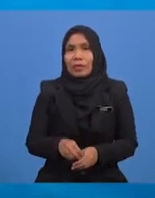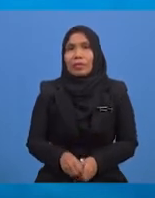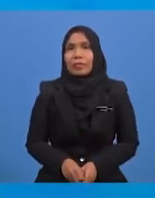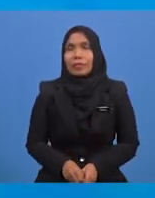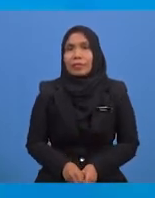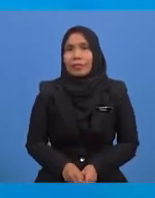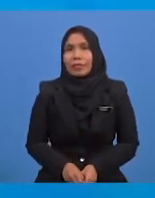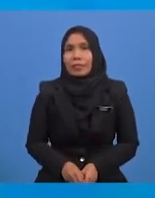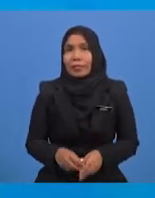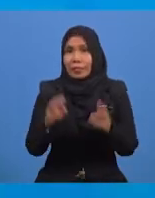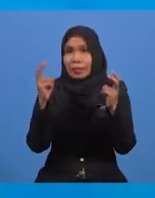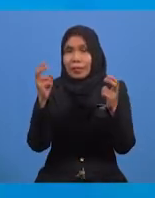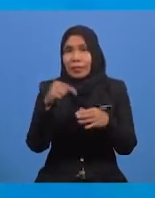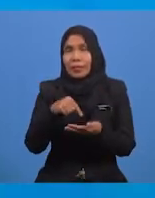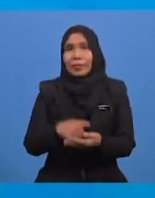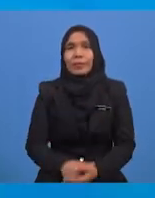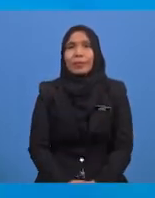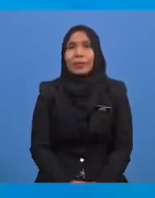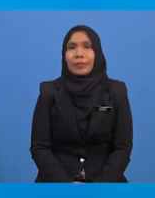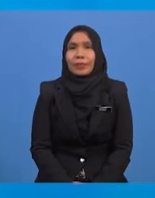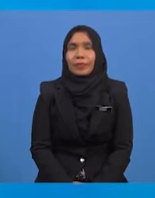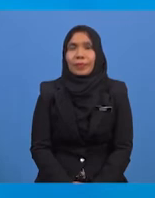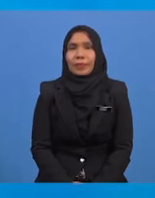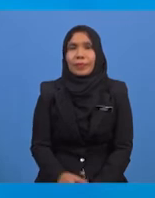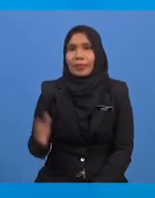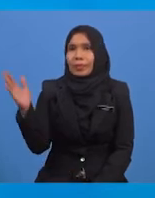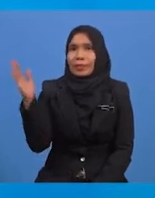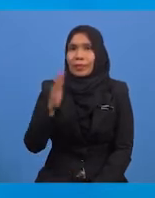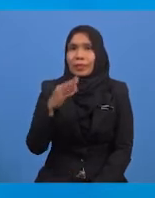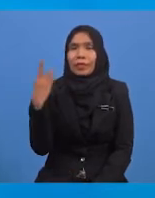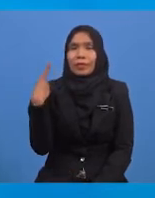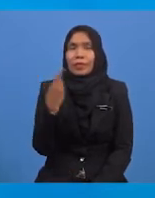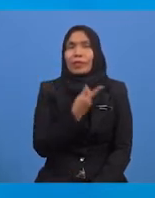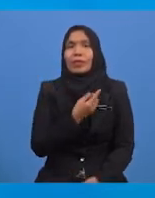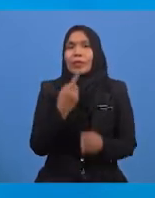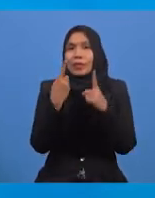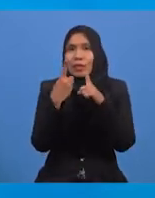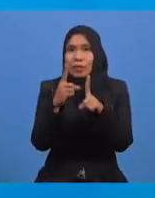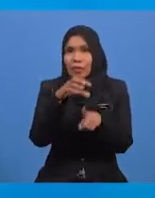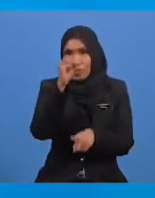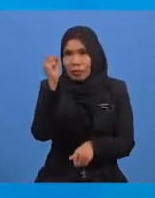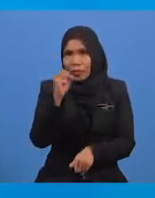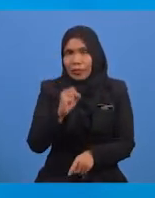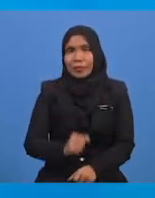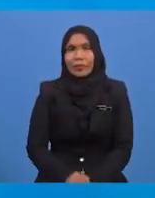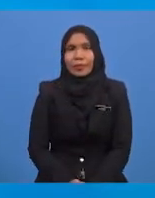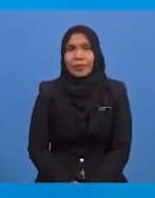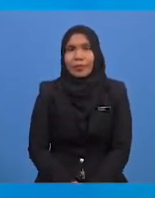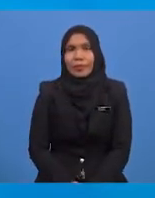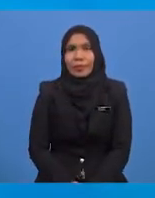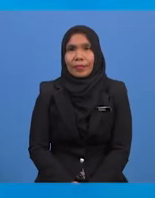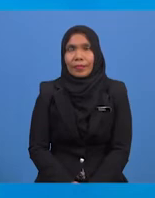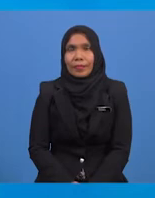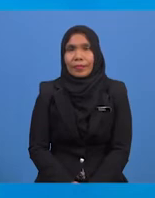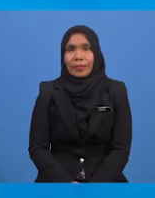kelak. Belum tamat lagi sesi kita. Jom kita jawab soalan yang akan saya berikan sebentar nanti.